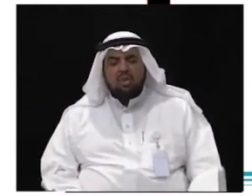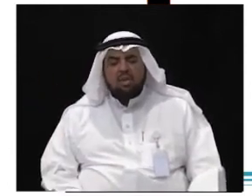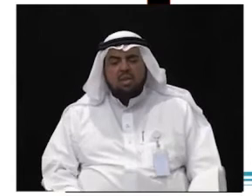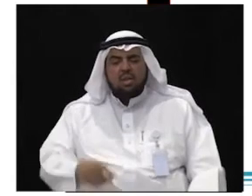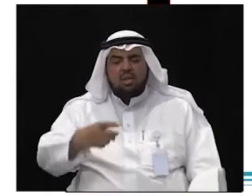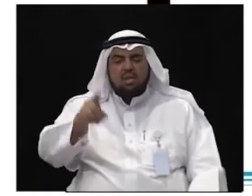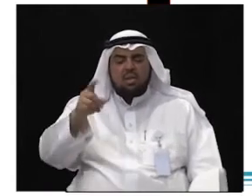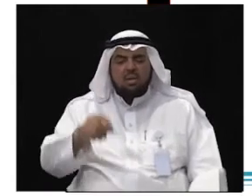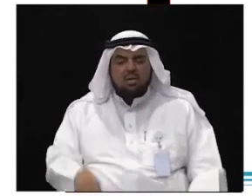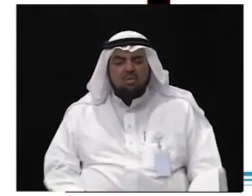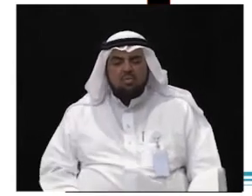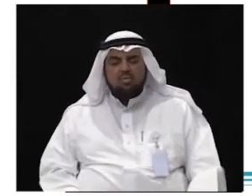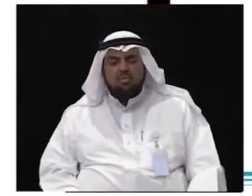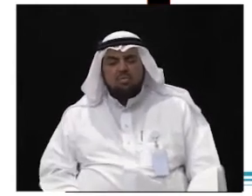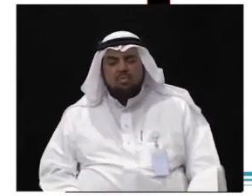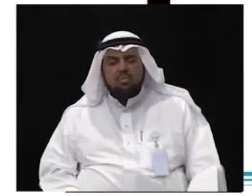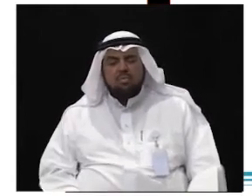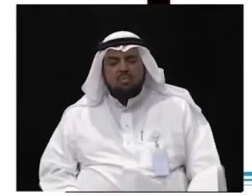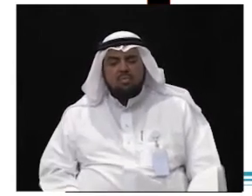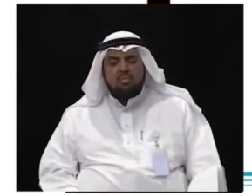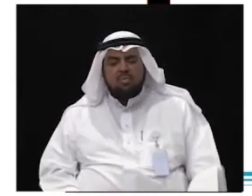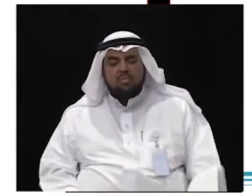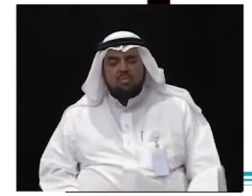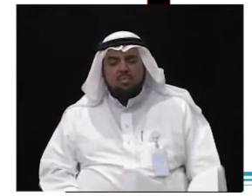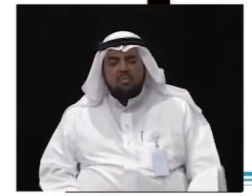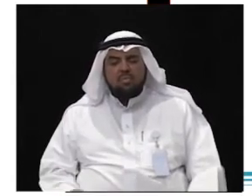العبارة صحيحة.